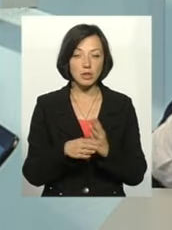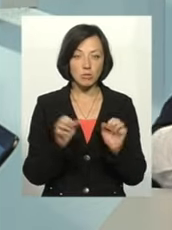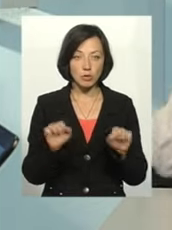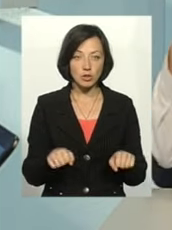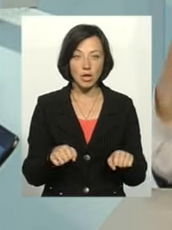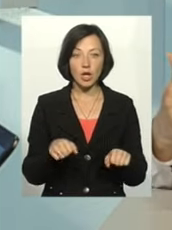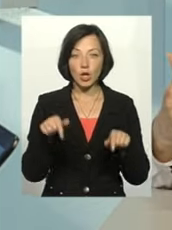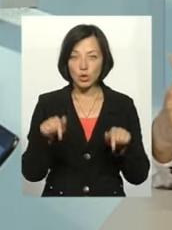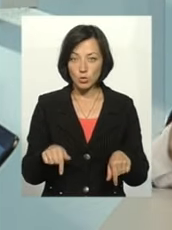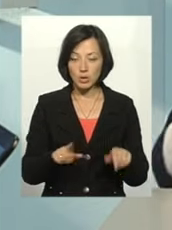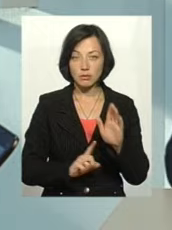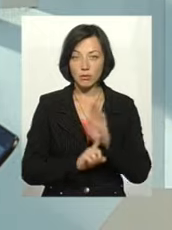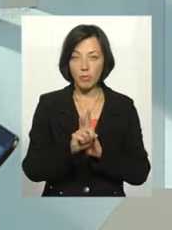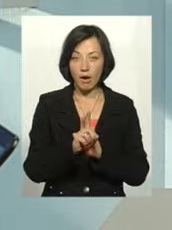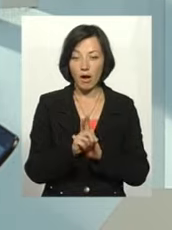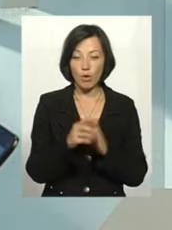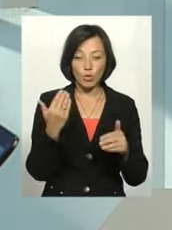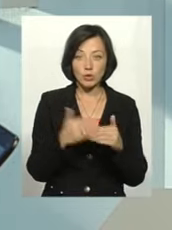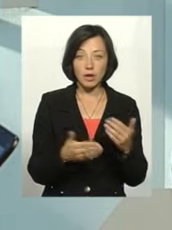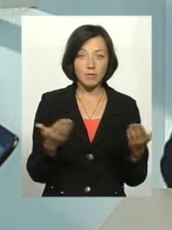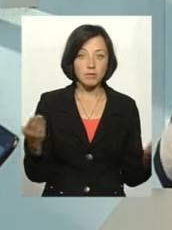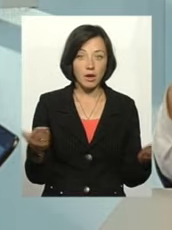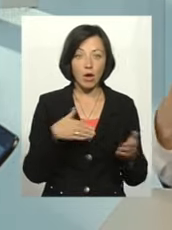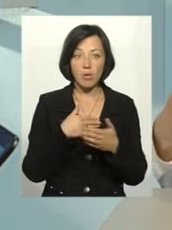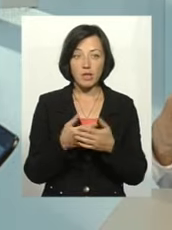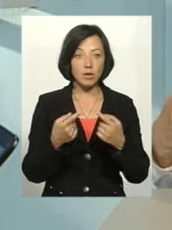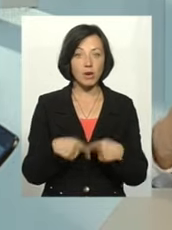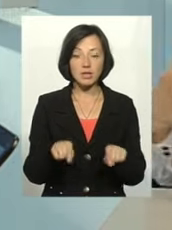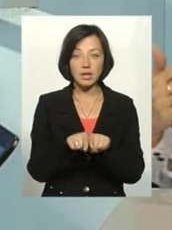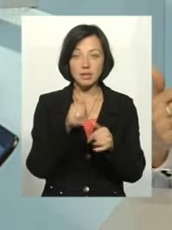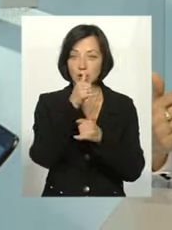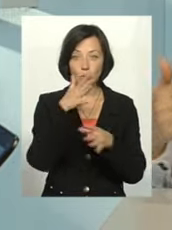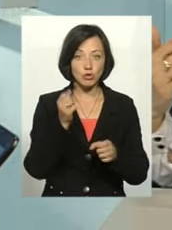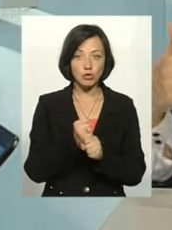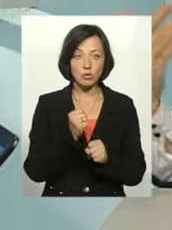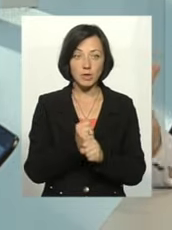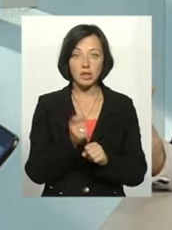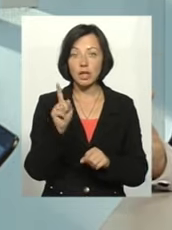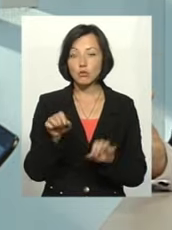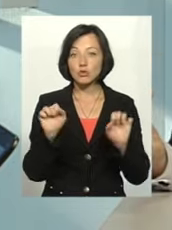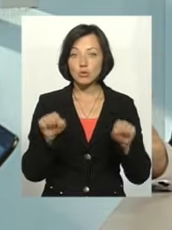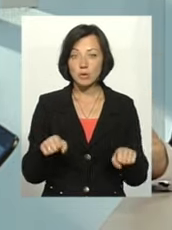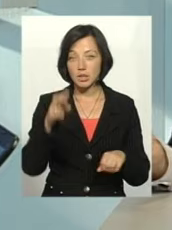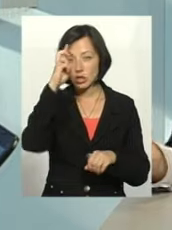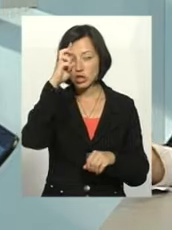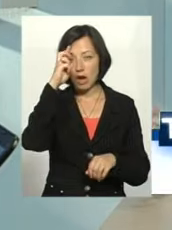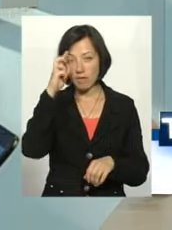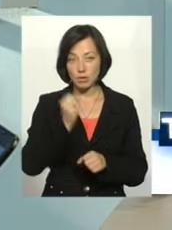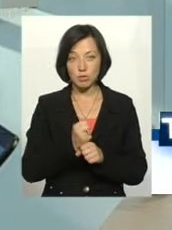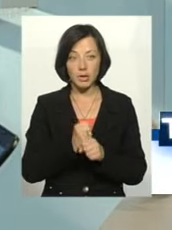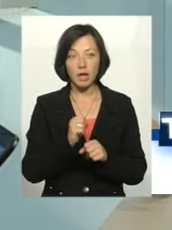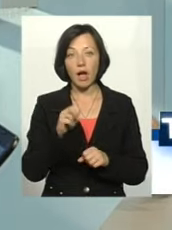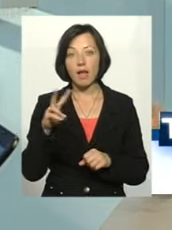тут наступає межа, коли громадська організація не може зробити те, що може зробити держава.